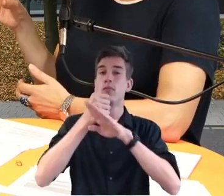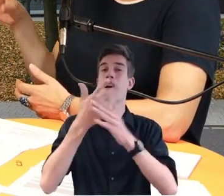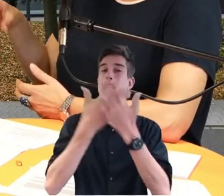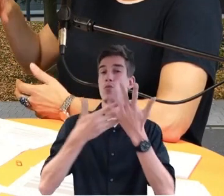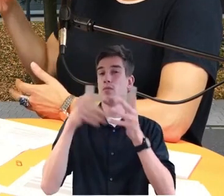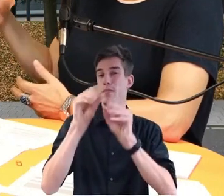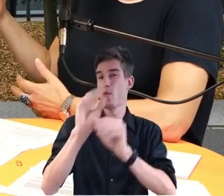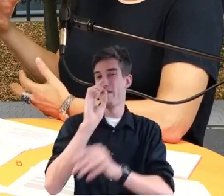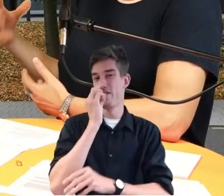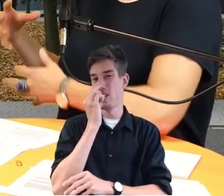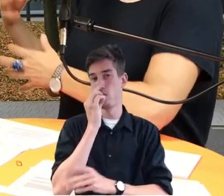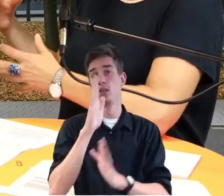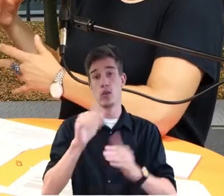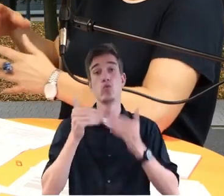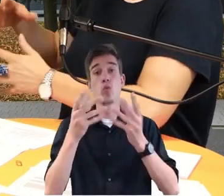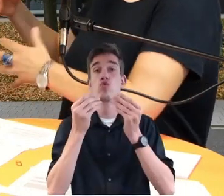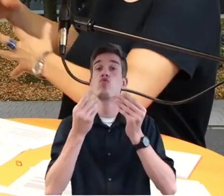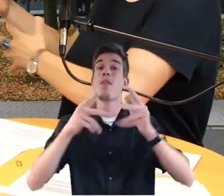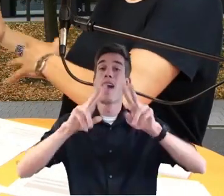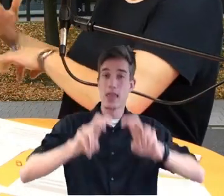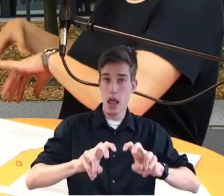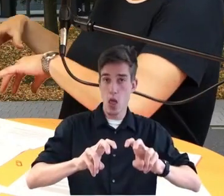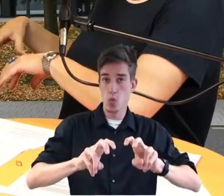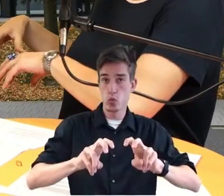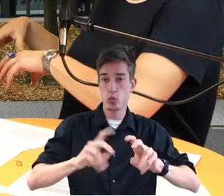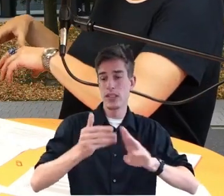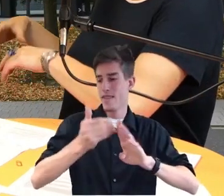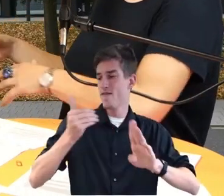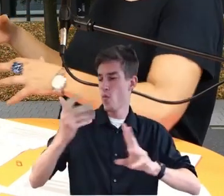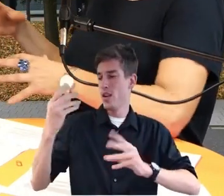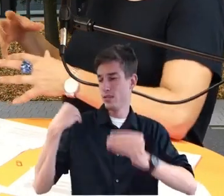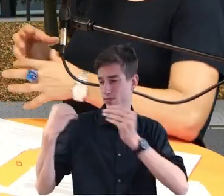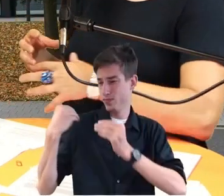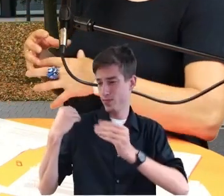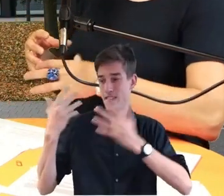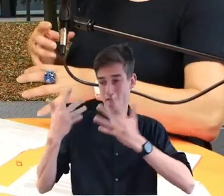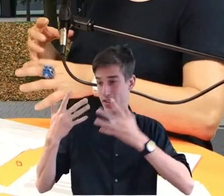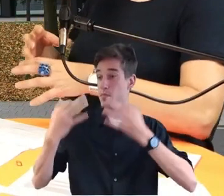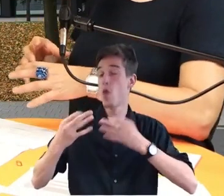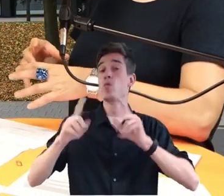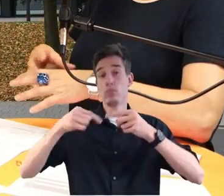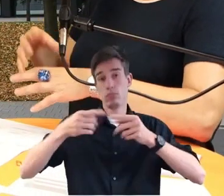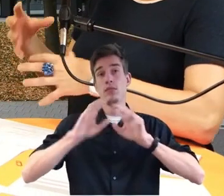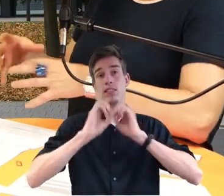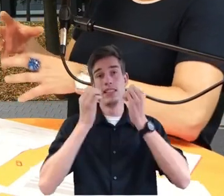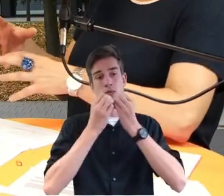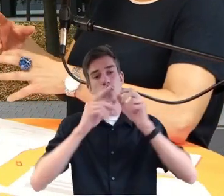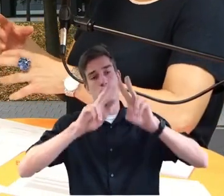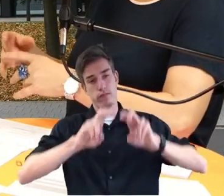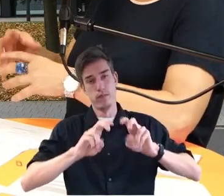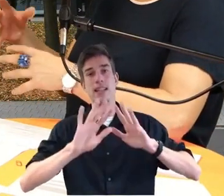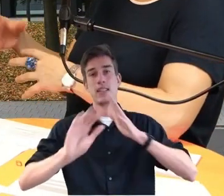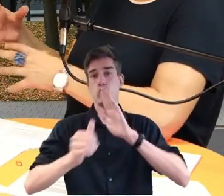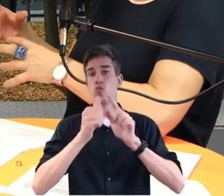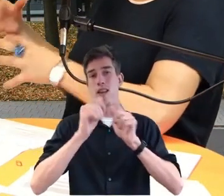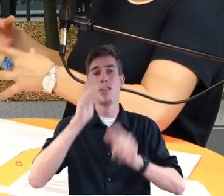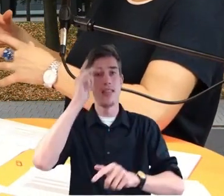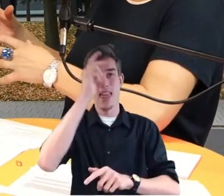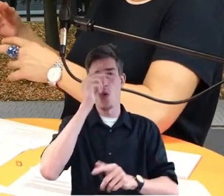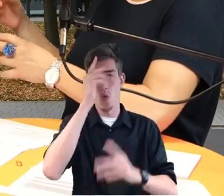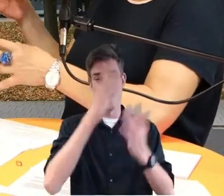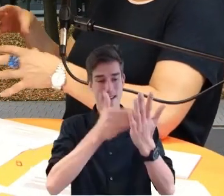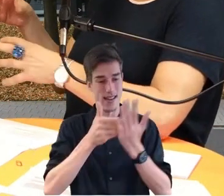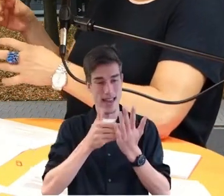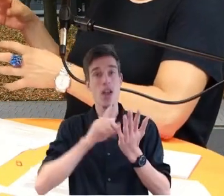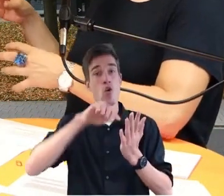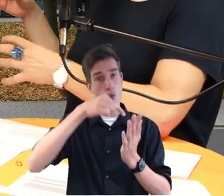eine bedarfsanalyse das heißt sie kommen ja mit einem wunsch dass und das soll hinten raus kommen rein das heißt die kriegen ja dann einen theoretischen teil aber die kriegen auch im praktischen